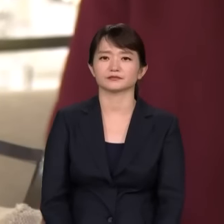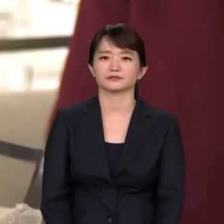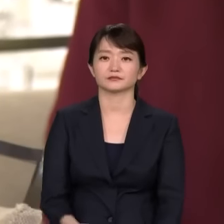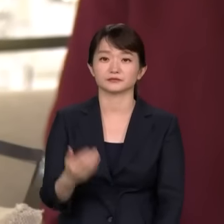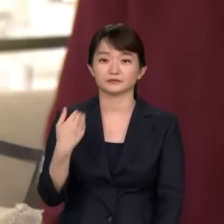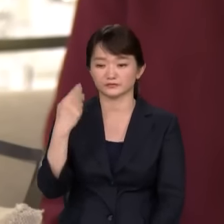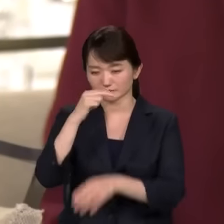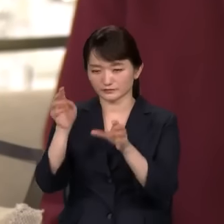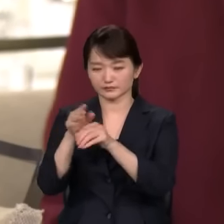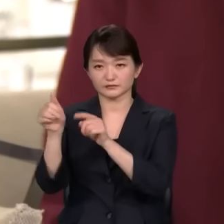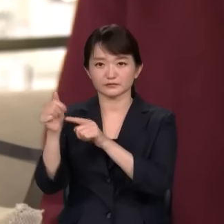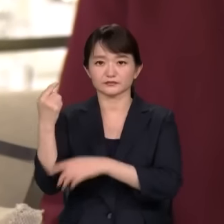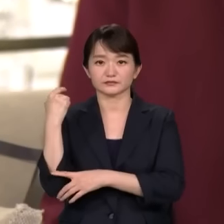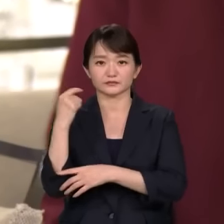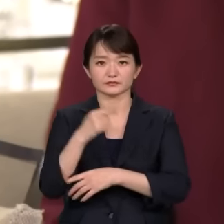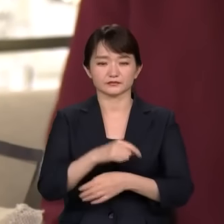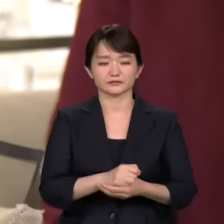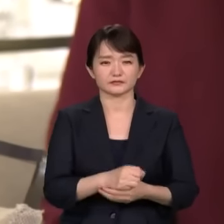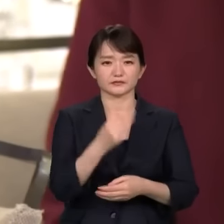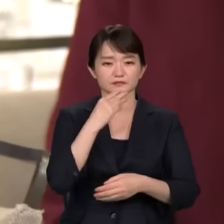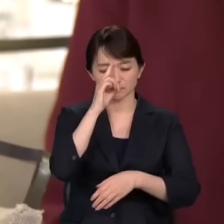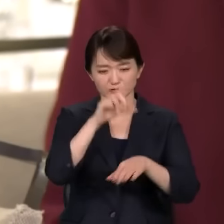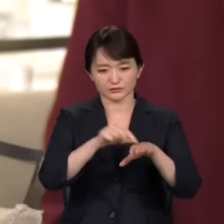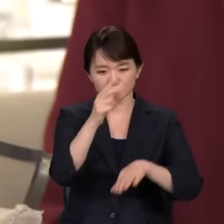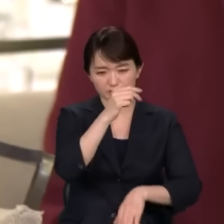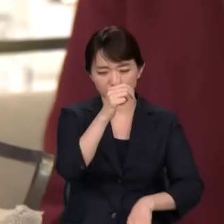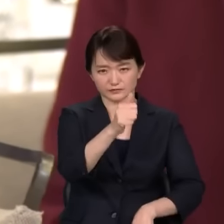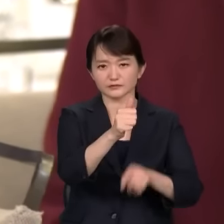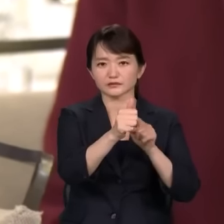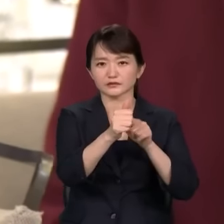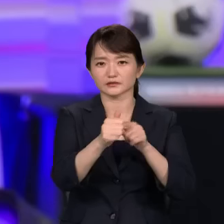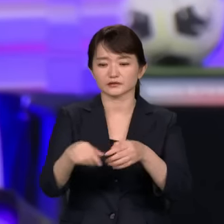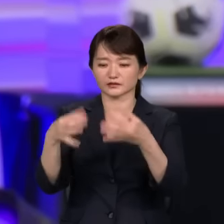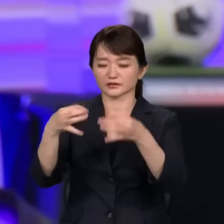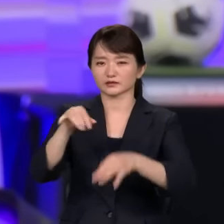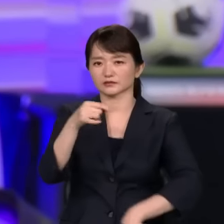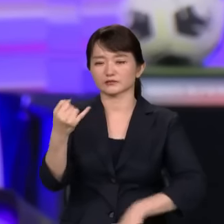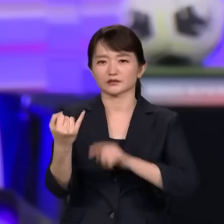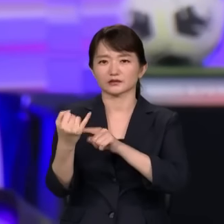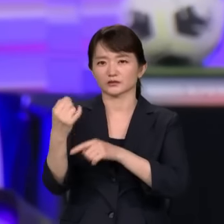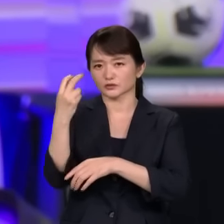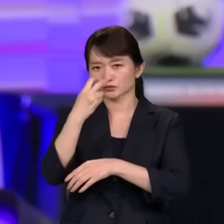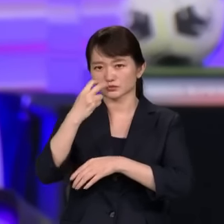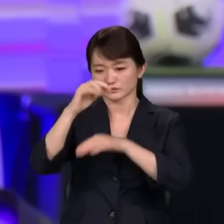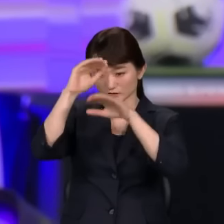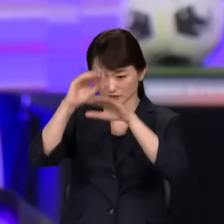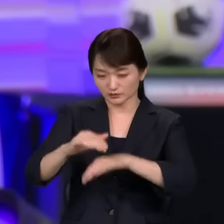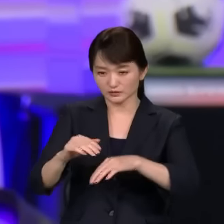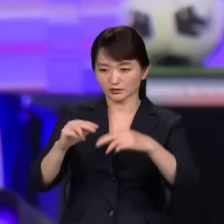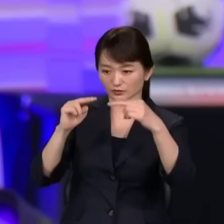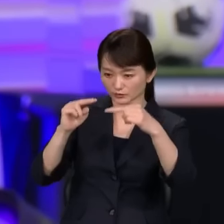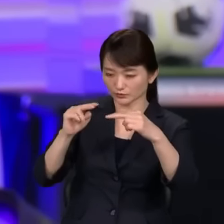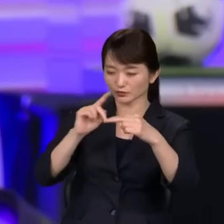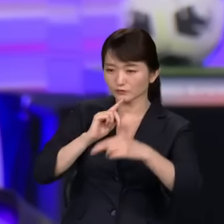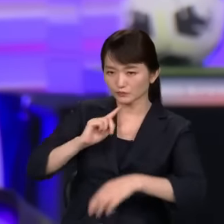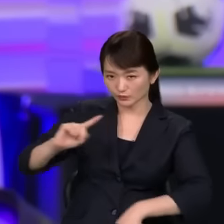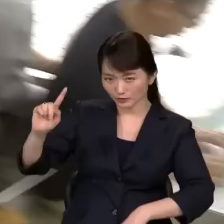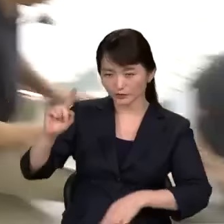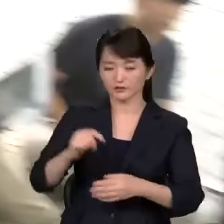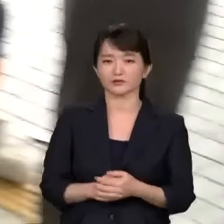이원석 검찰총장은 어제 이창수 서울중앙지검장으로부터 김 여사에 대한 수사 결과를 대면으로 보고받았습니다. 이